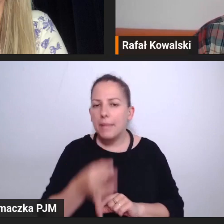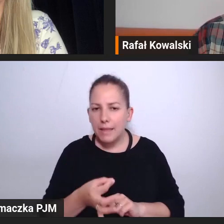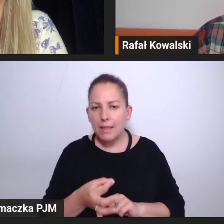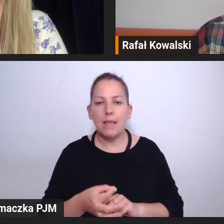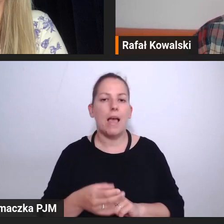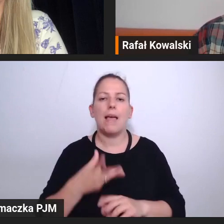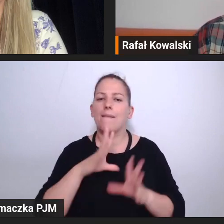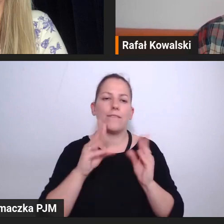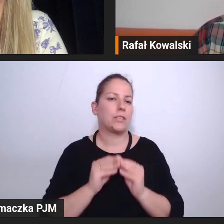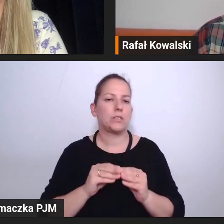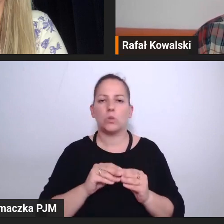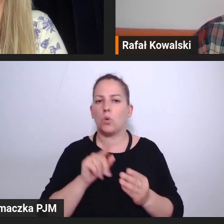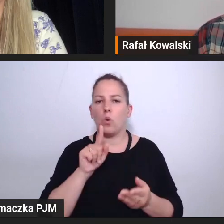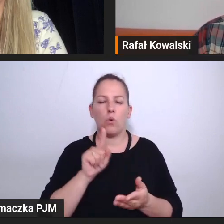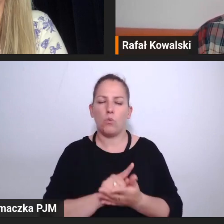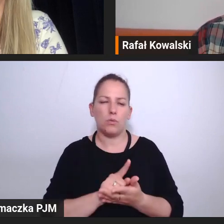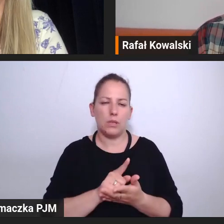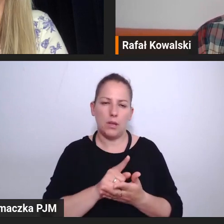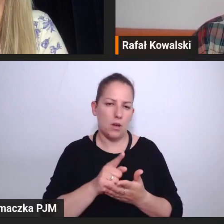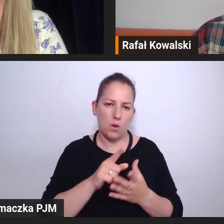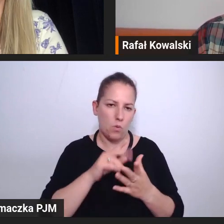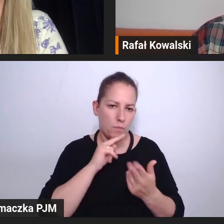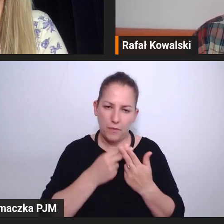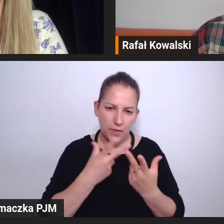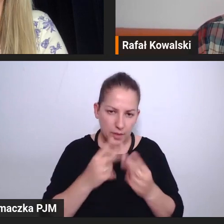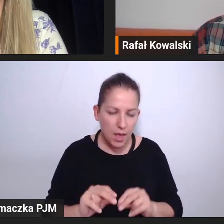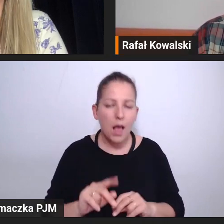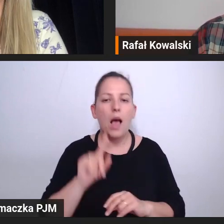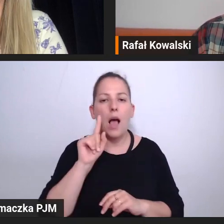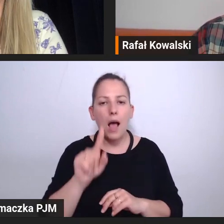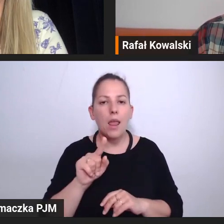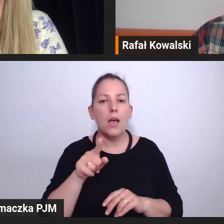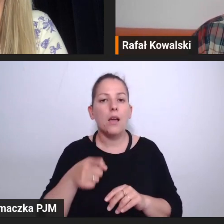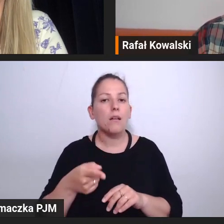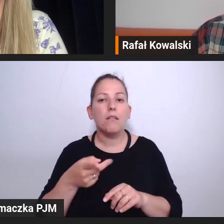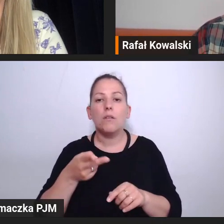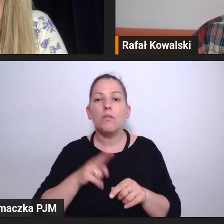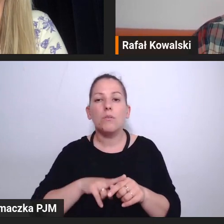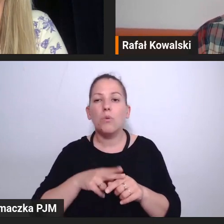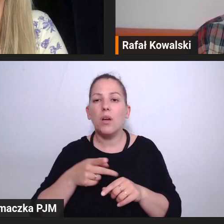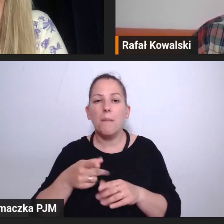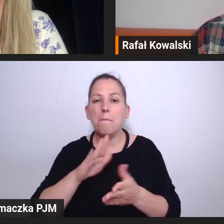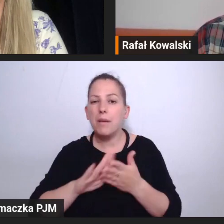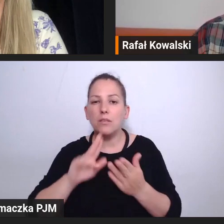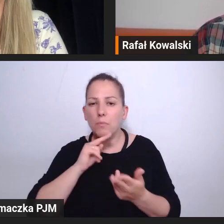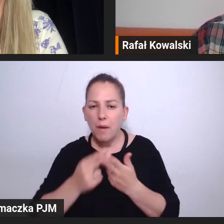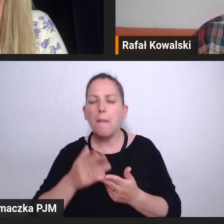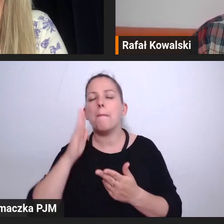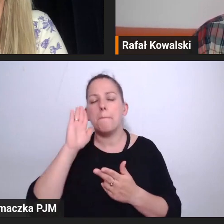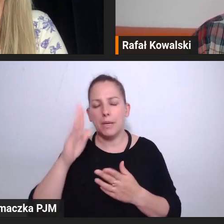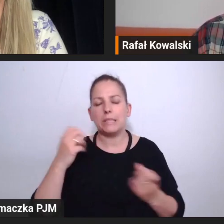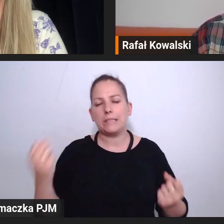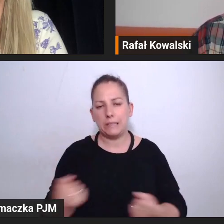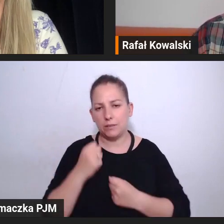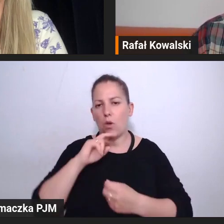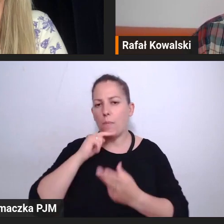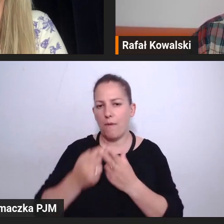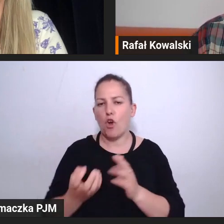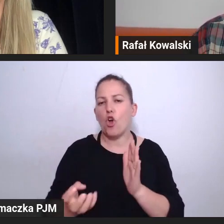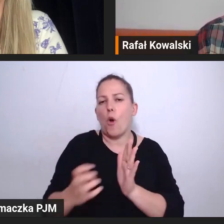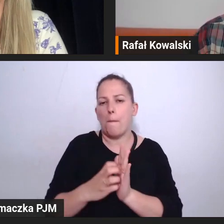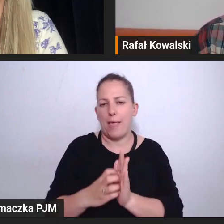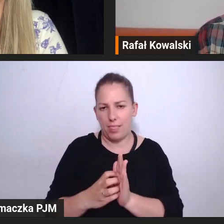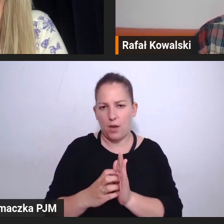na wszystkie udało nam się odpowiedzieć, na te, które zostały bez odpowiedzi, będziemy starali się odpowiedzieć w komentarzach